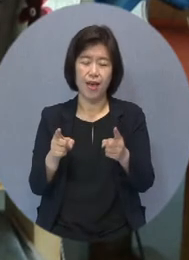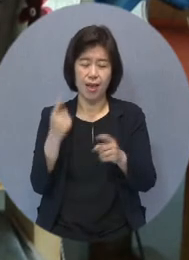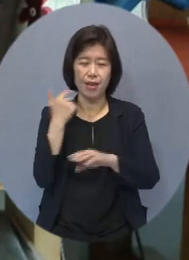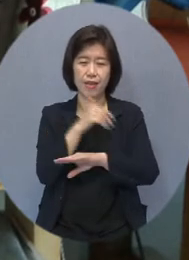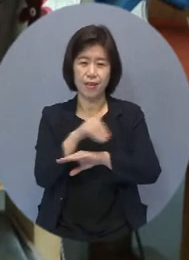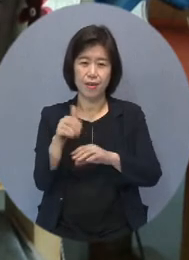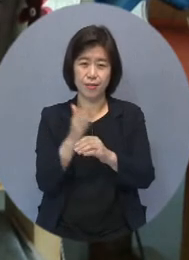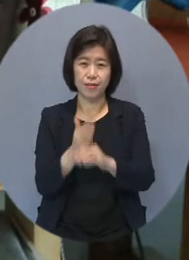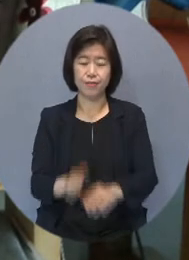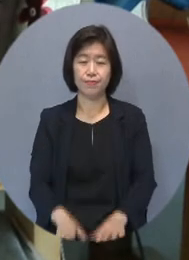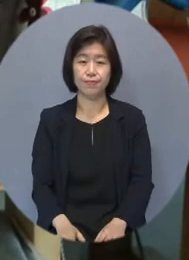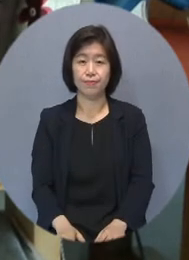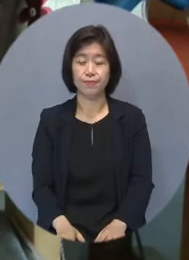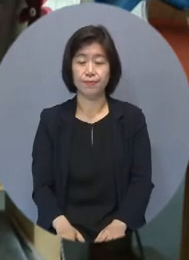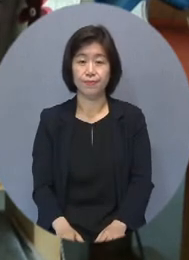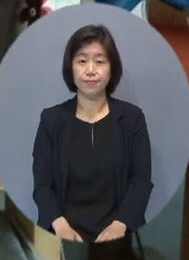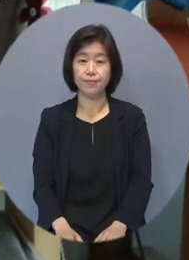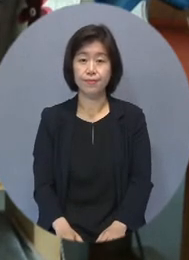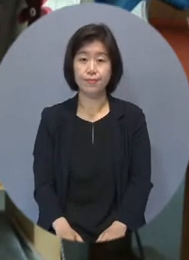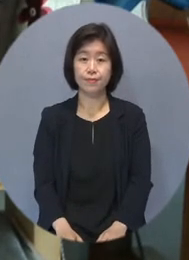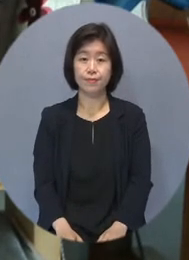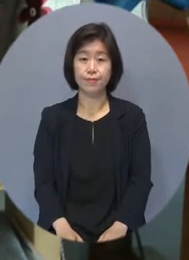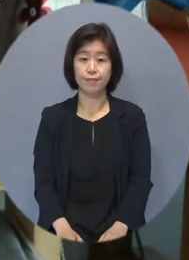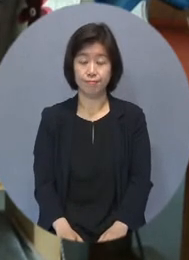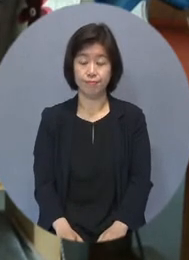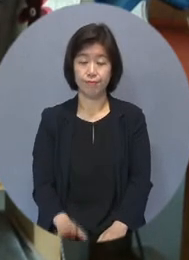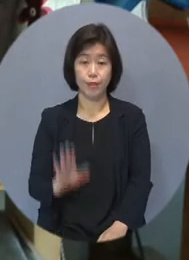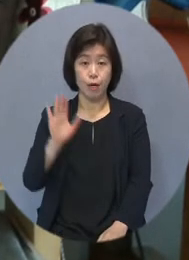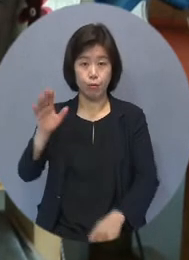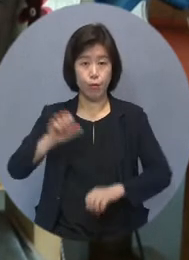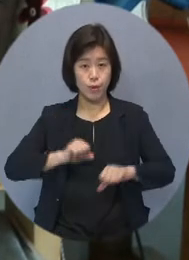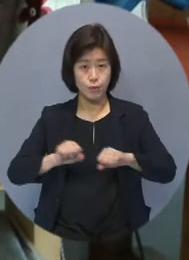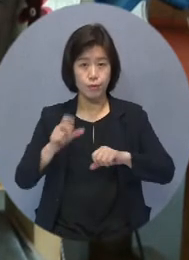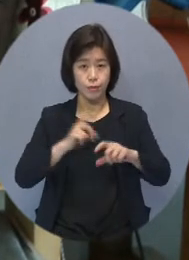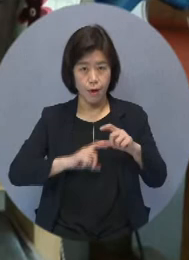그래서 그런 부분으로 활동을 더 하면서